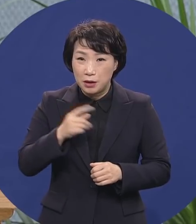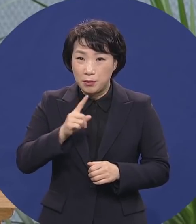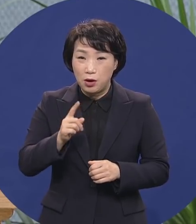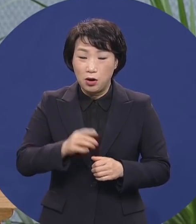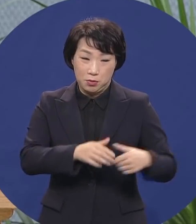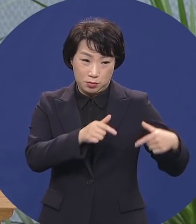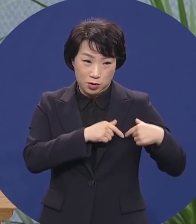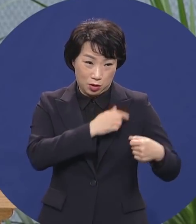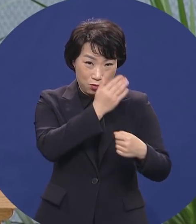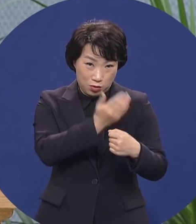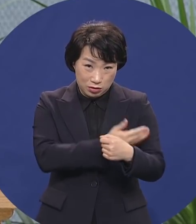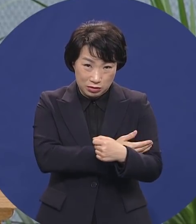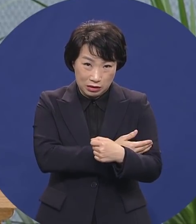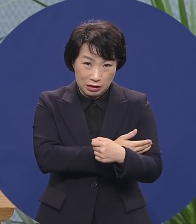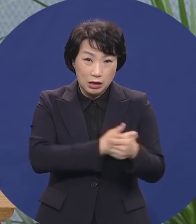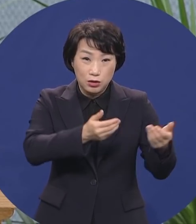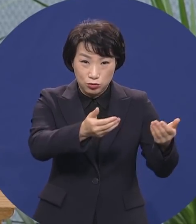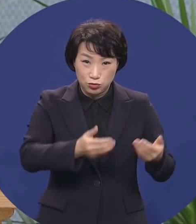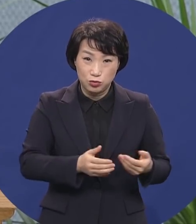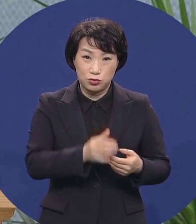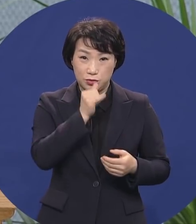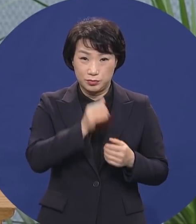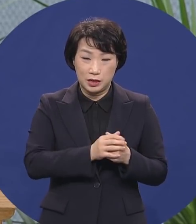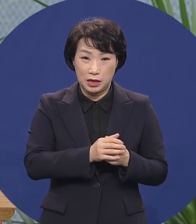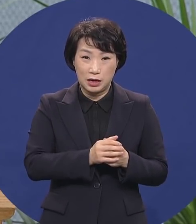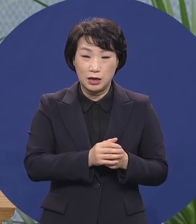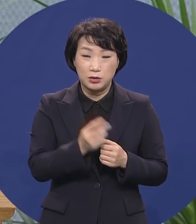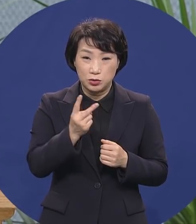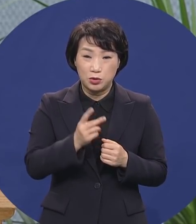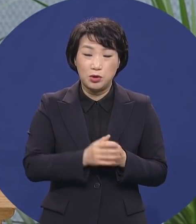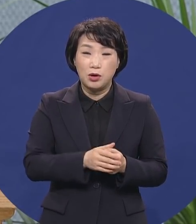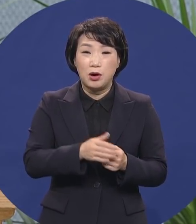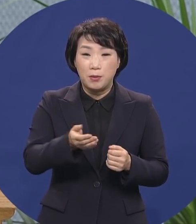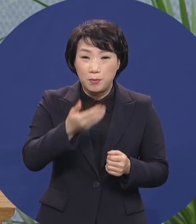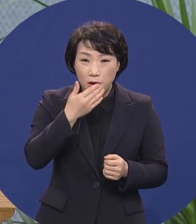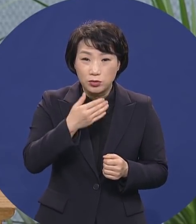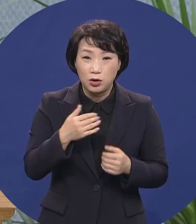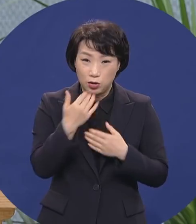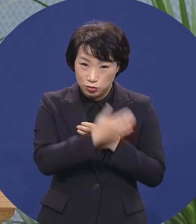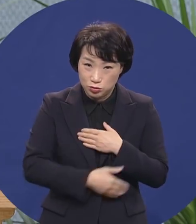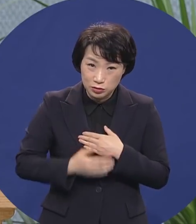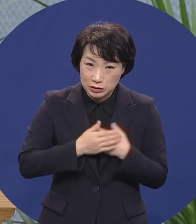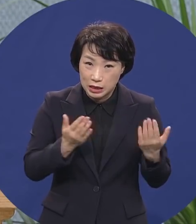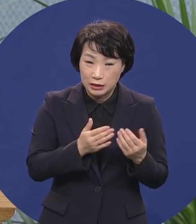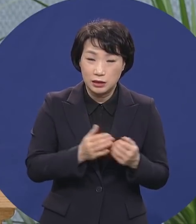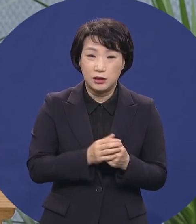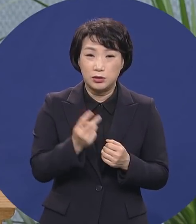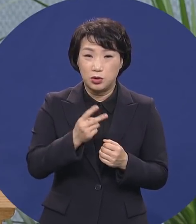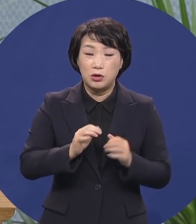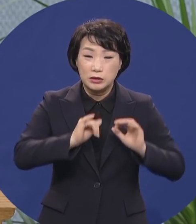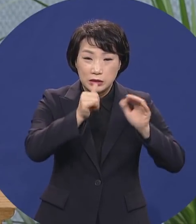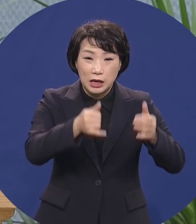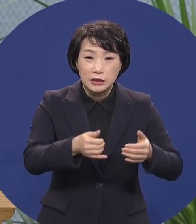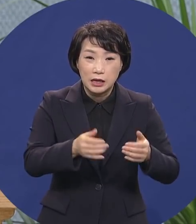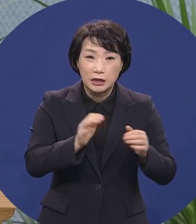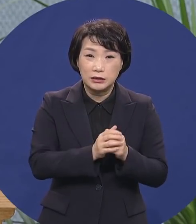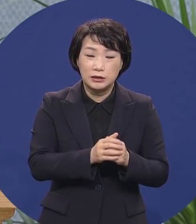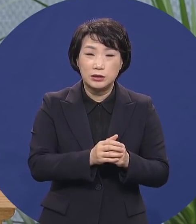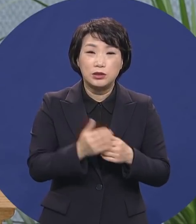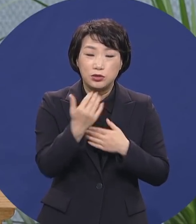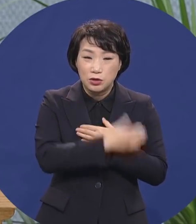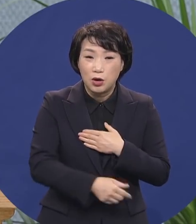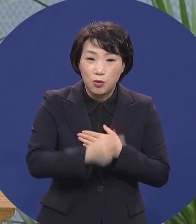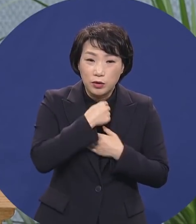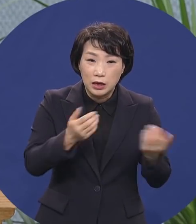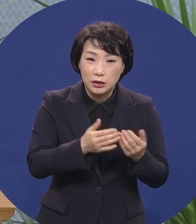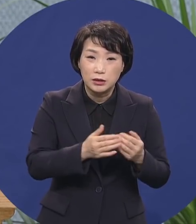대단한 명예와 권세를 내놓으면서 그리고 떡과 우리에게 우람한 세상의 육신의